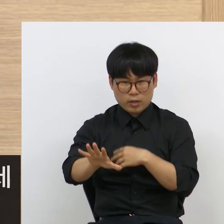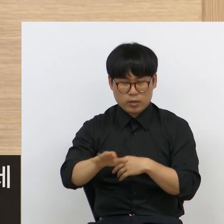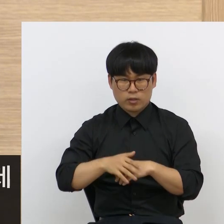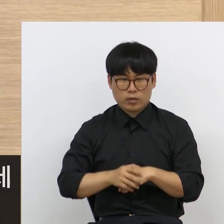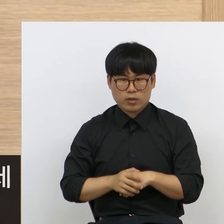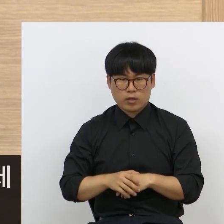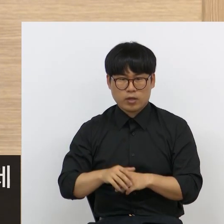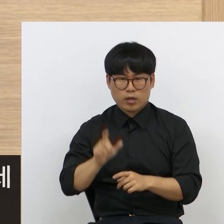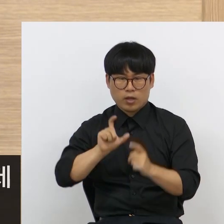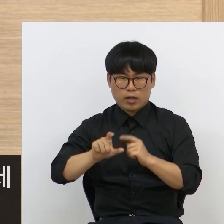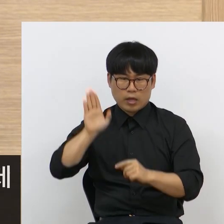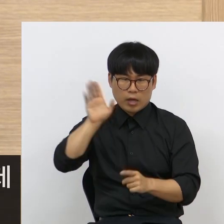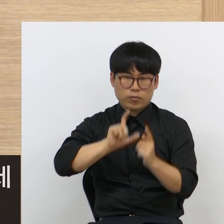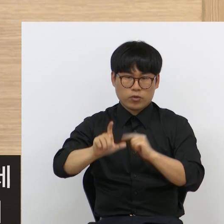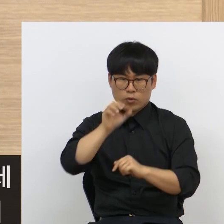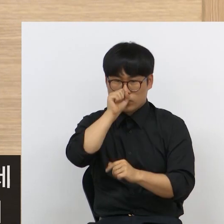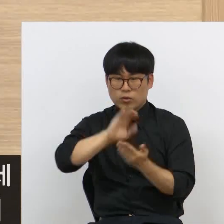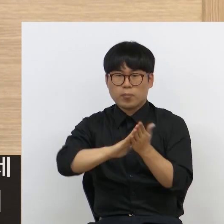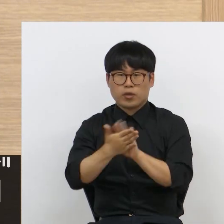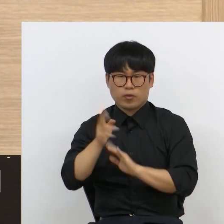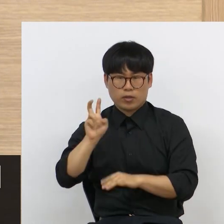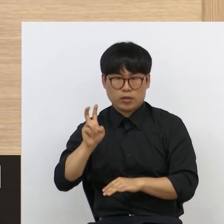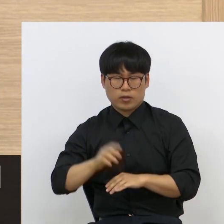점점 좋아질 거라고 저는 생각하고 있습니다.